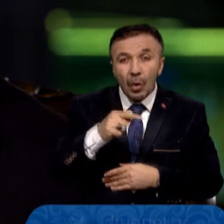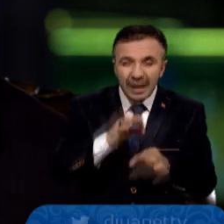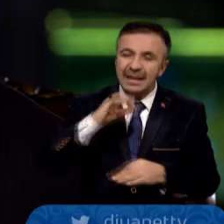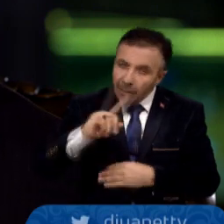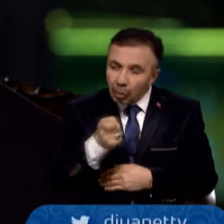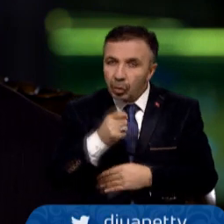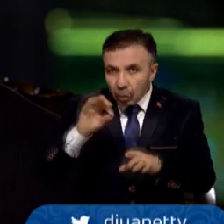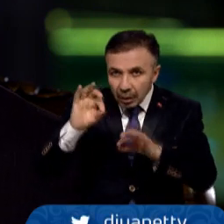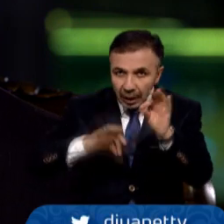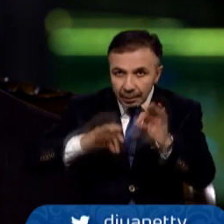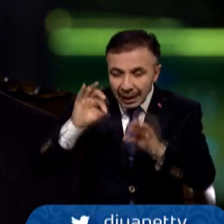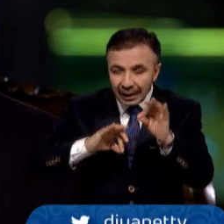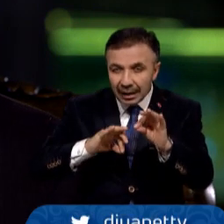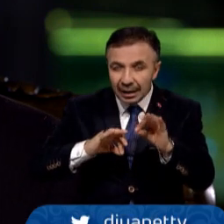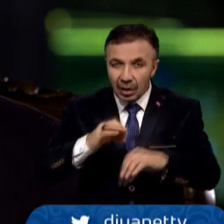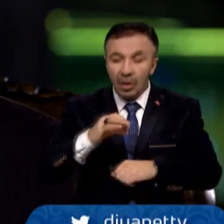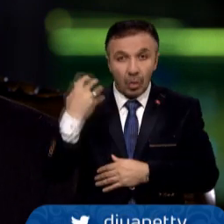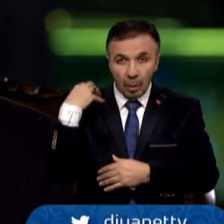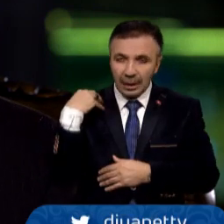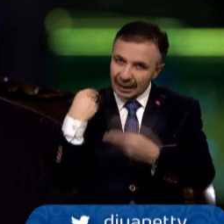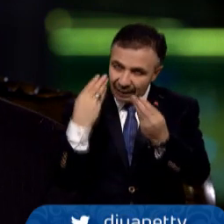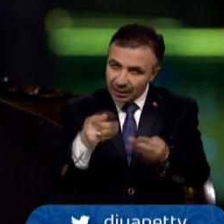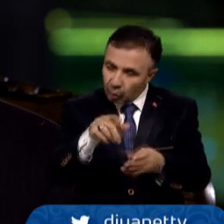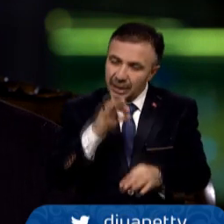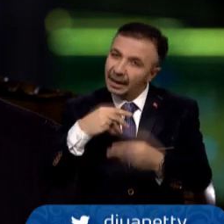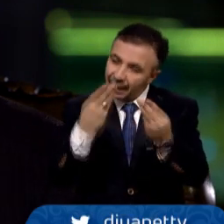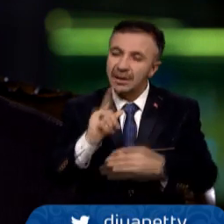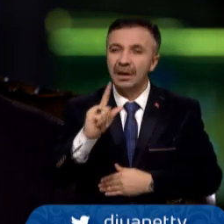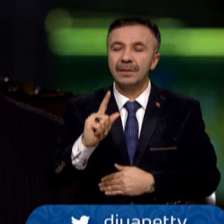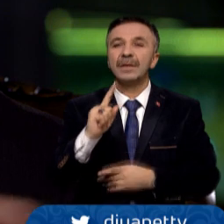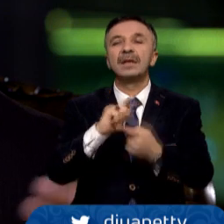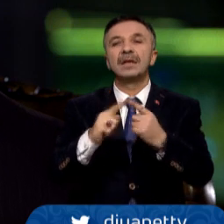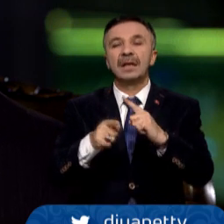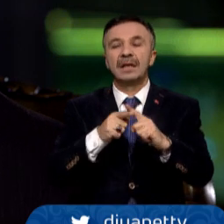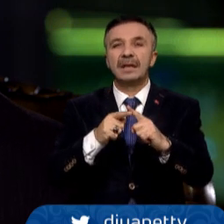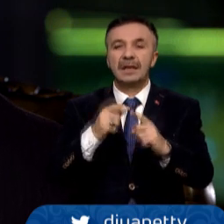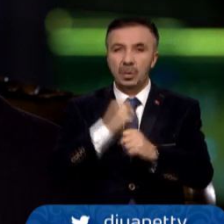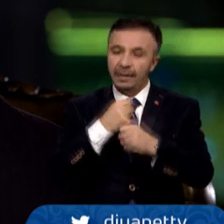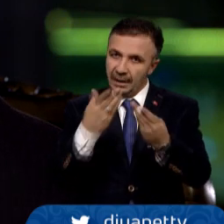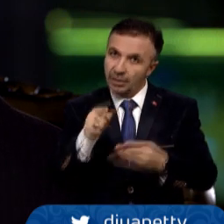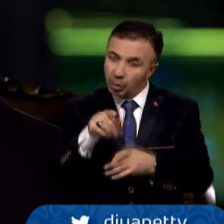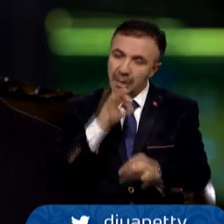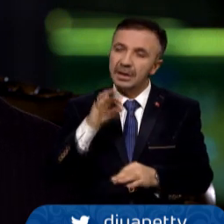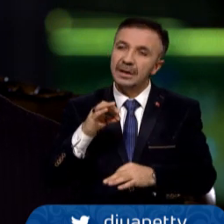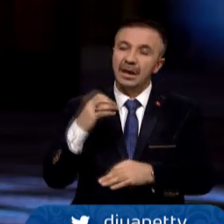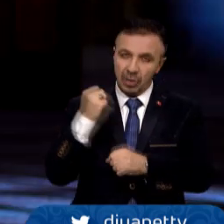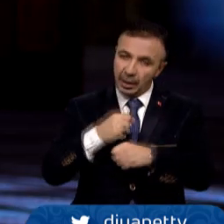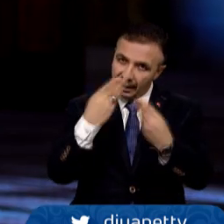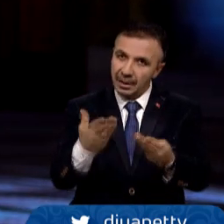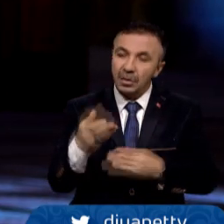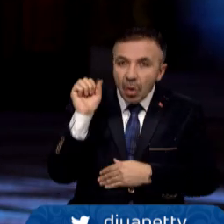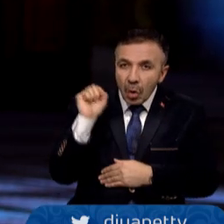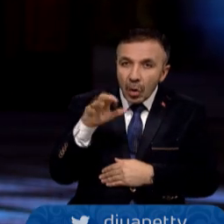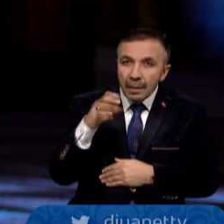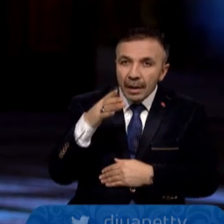tespit eder komutanlık verilecekse şuna verilmelidir siyasi göre verilecekse şuna verilmelidir